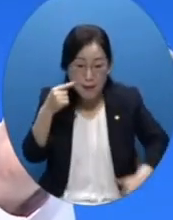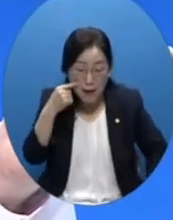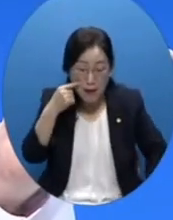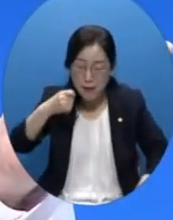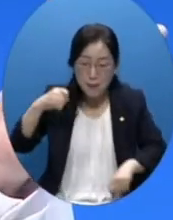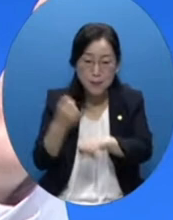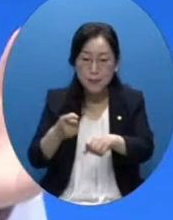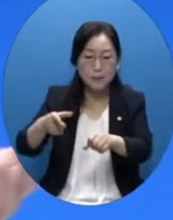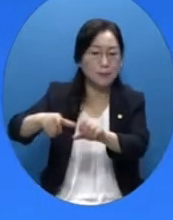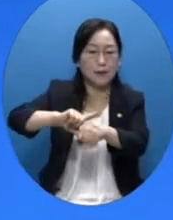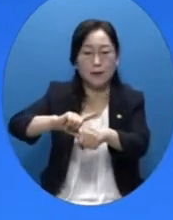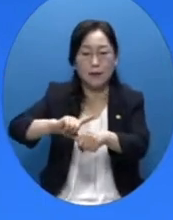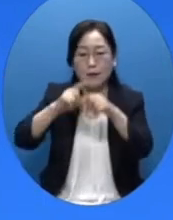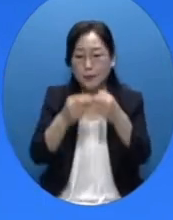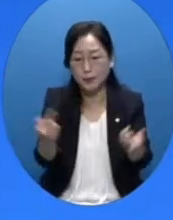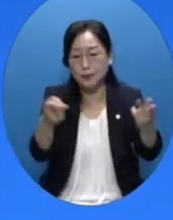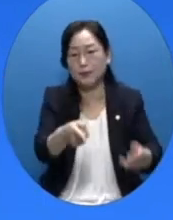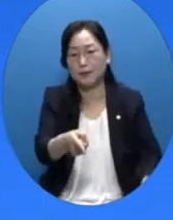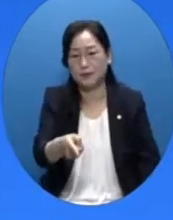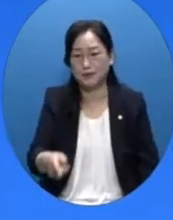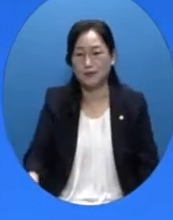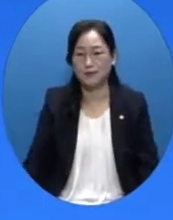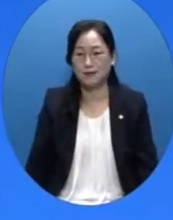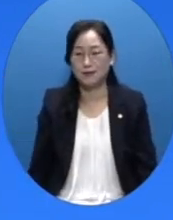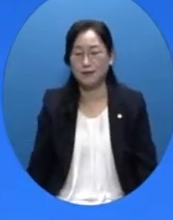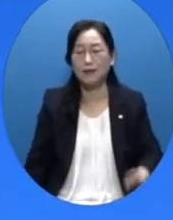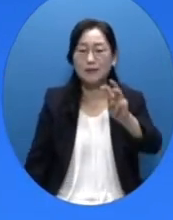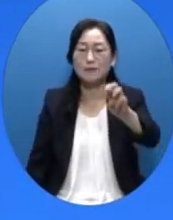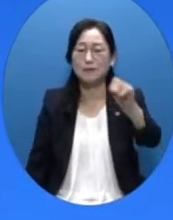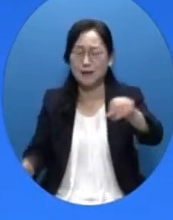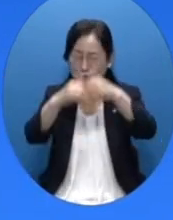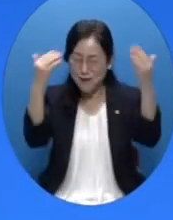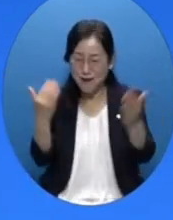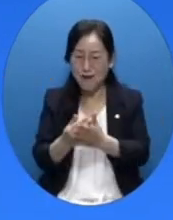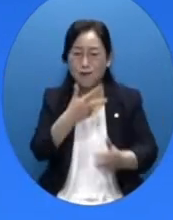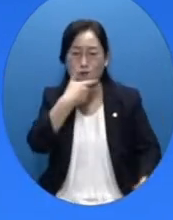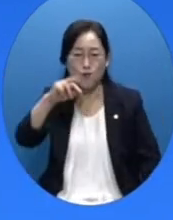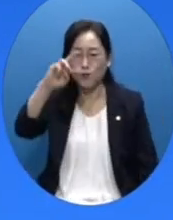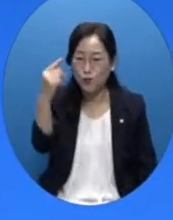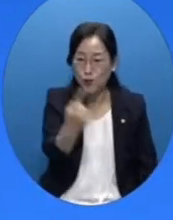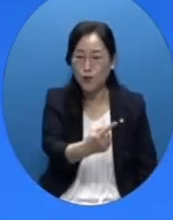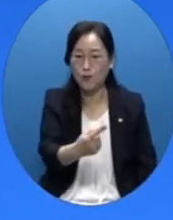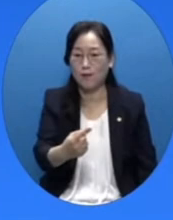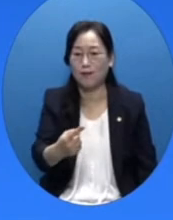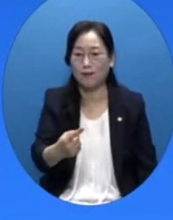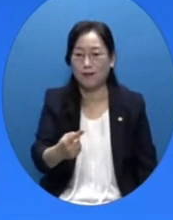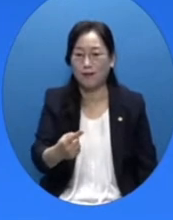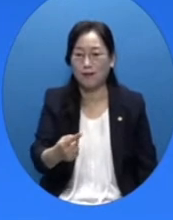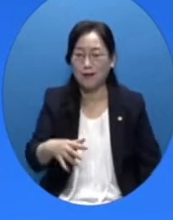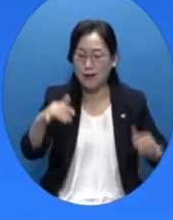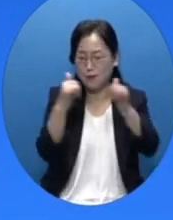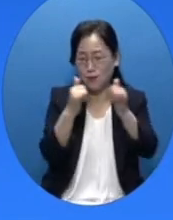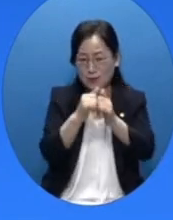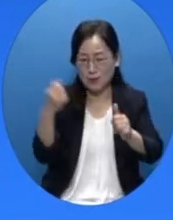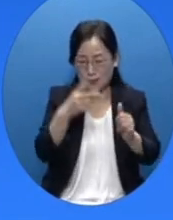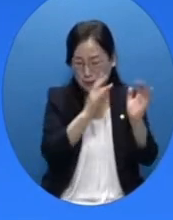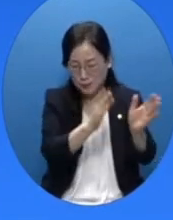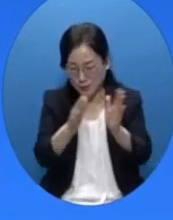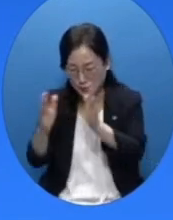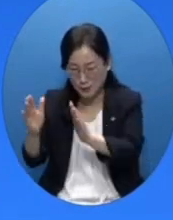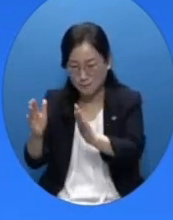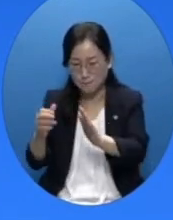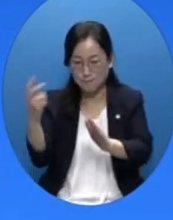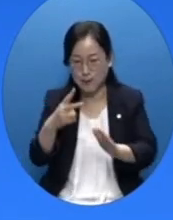걸어 케어는 텅빈 회원이 되어서 30만의 다시 영계 돌아와 저녁을 가던 곳 전쟁의 투입되어 2차 대